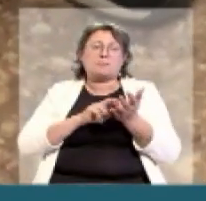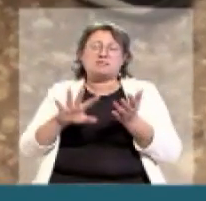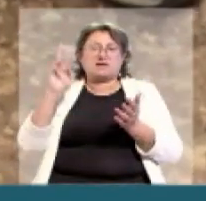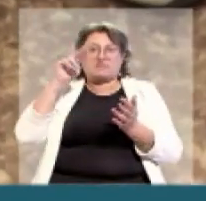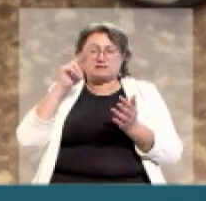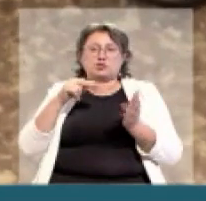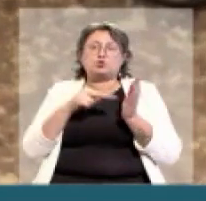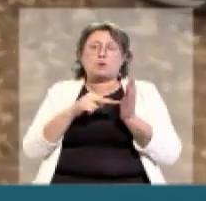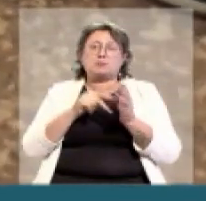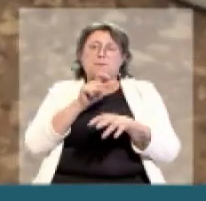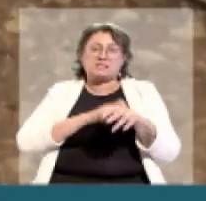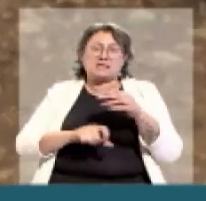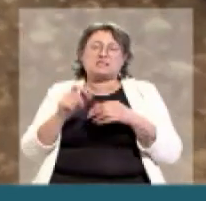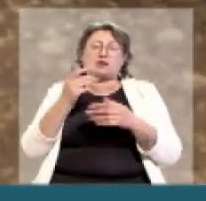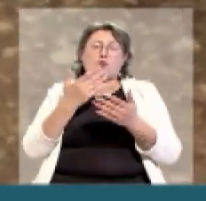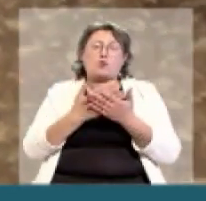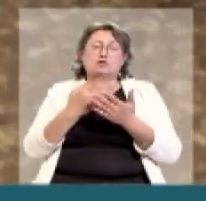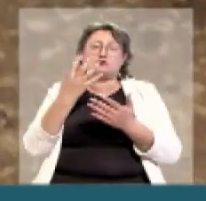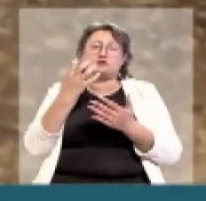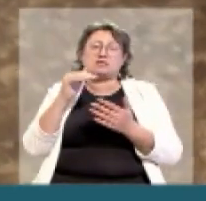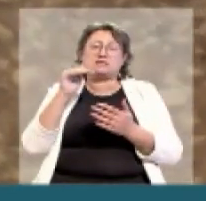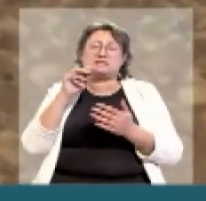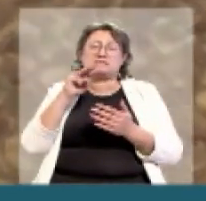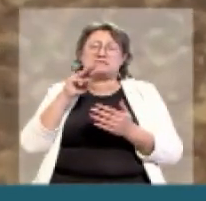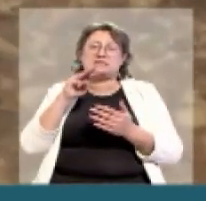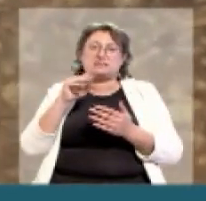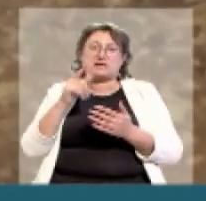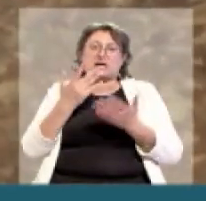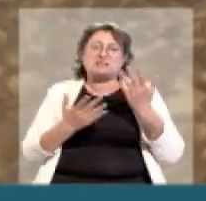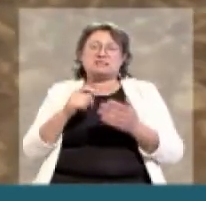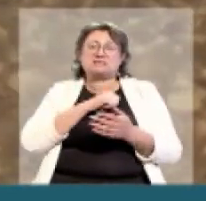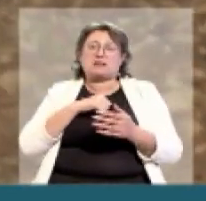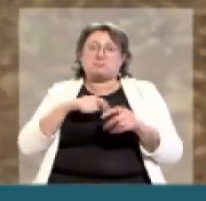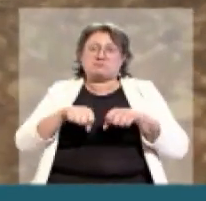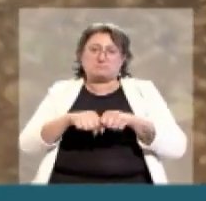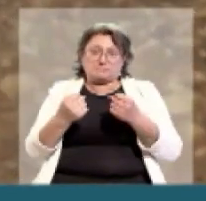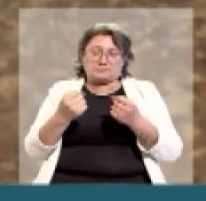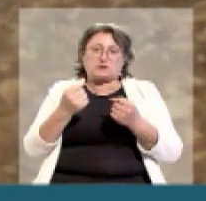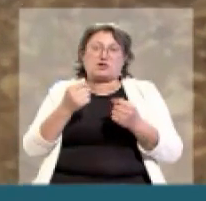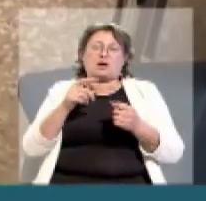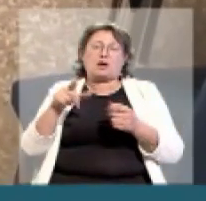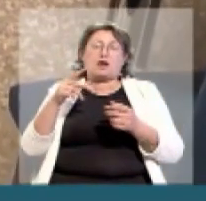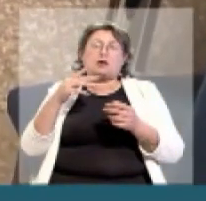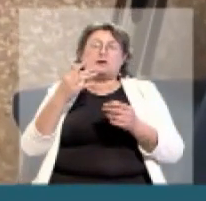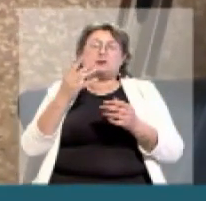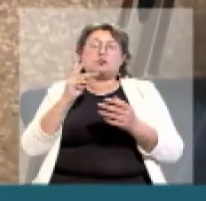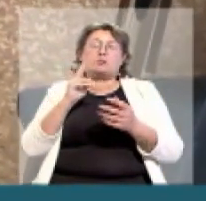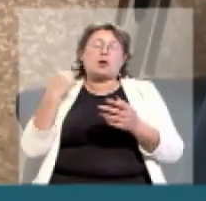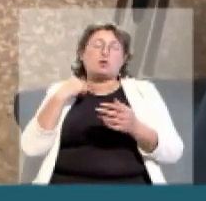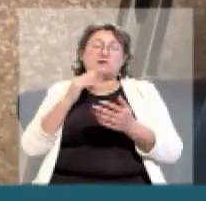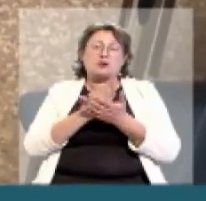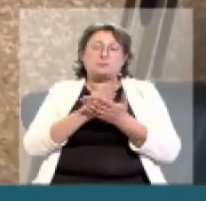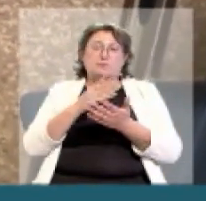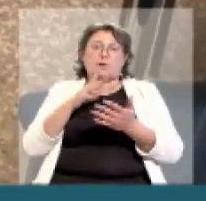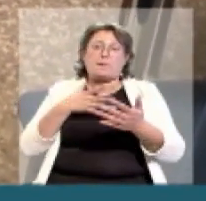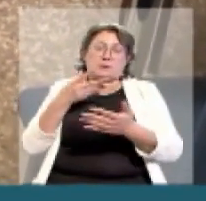воды. Стоимость браслета составляет более 400 тенге. В случае намеренной порчи электроники осужденный, что находится под